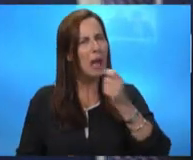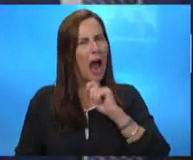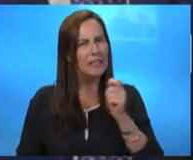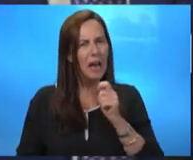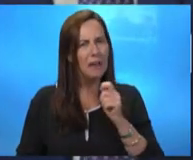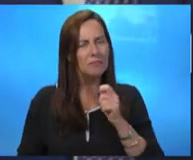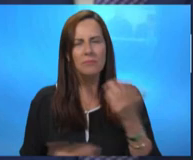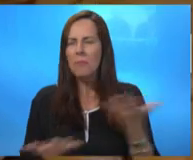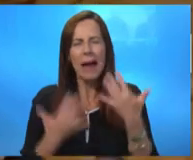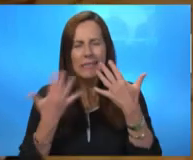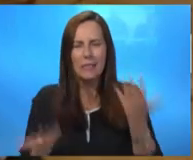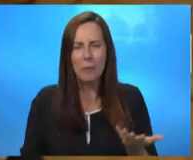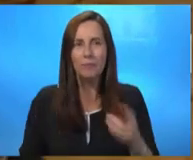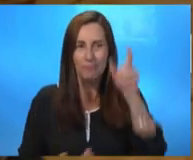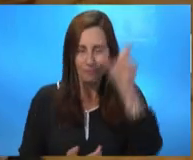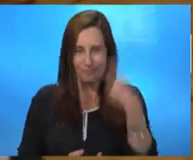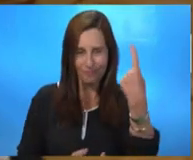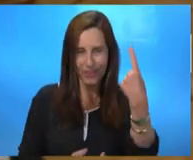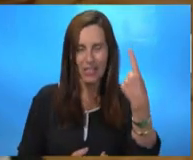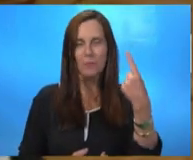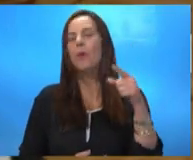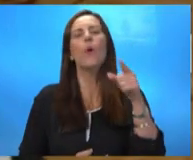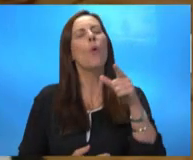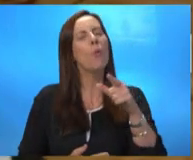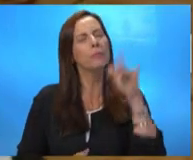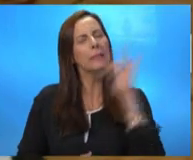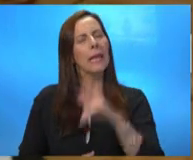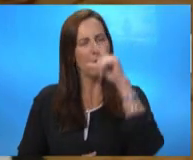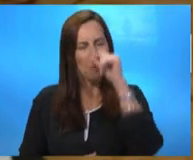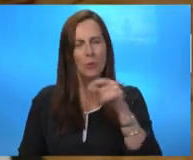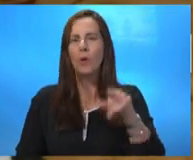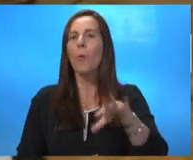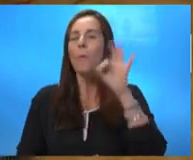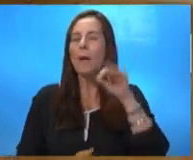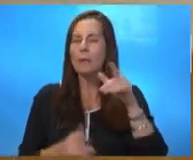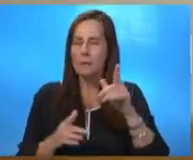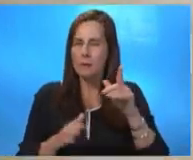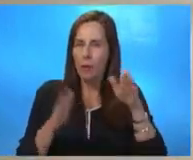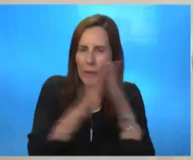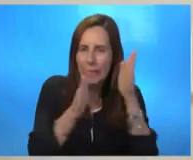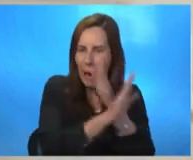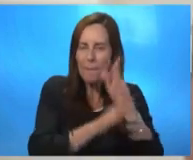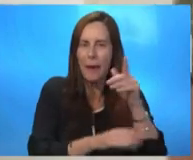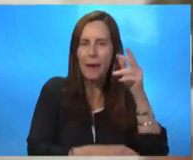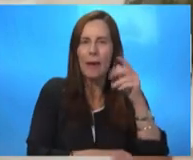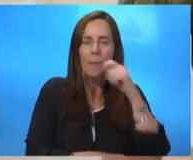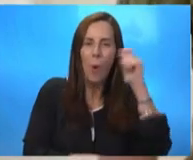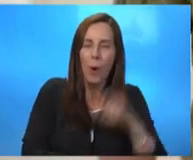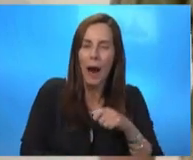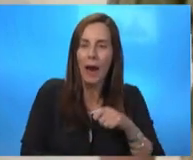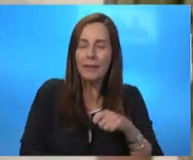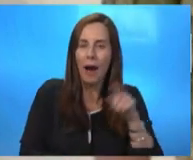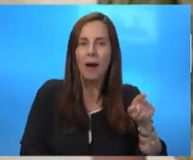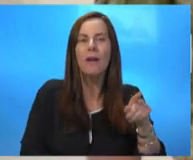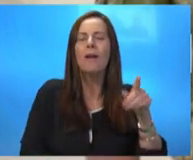מה הסיפור? העיתונאי הרוסי התחשב למבקר חריף של הנשיא פוטין, הוא מצא מקלט בקייב, ולפי שירותי הביטחון האוקראינים,